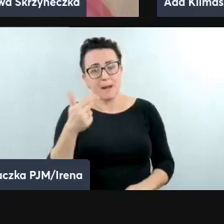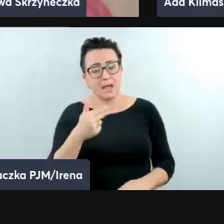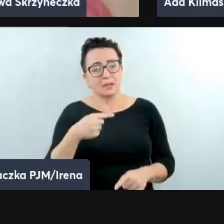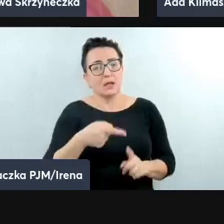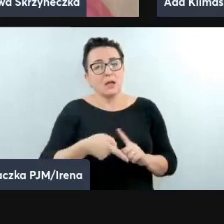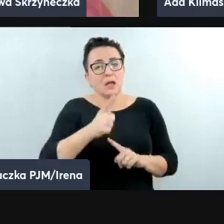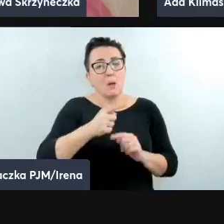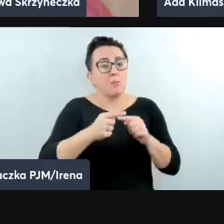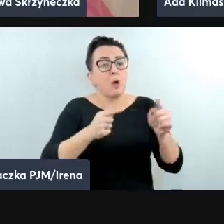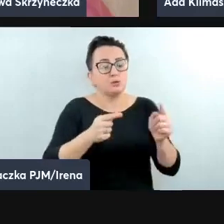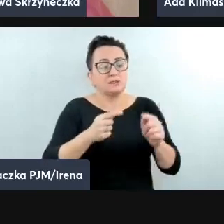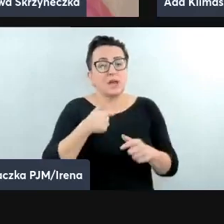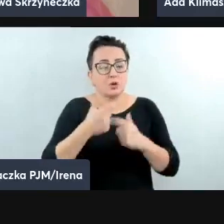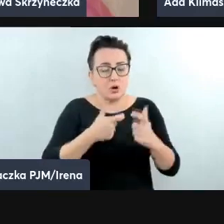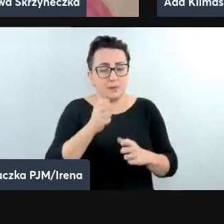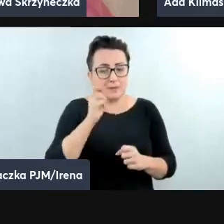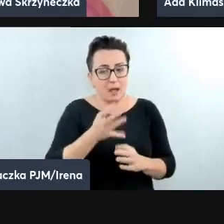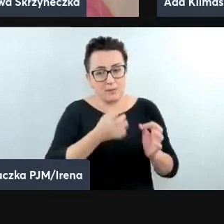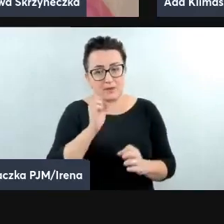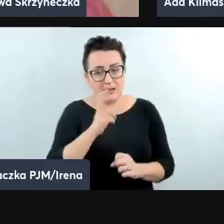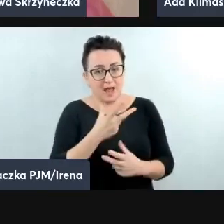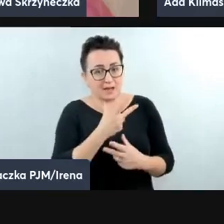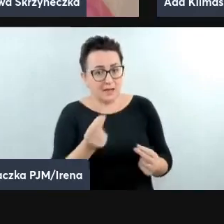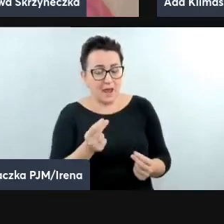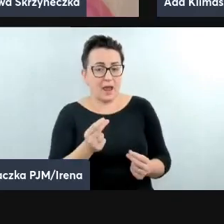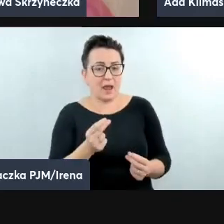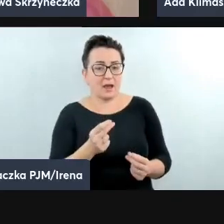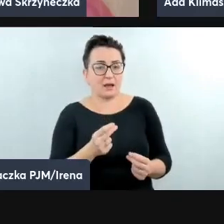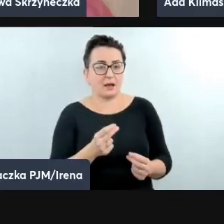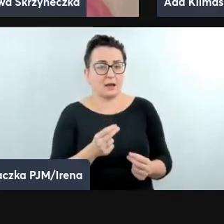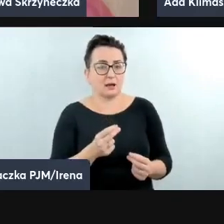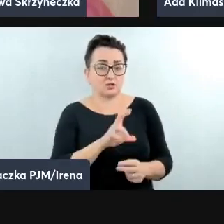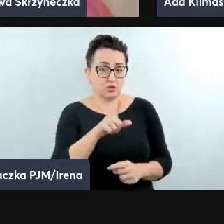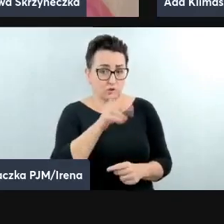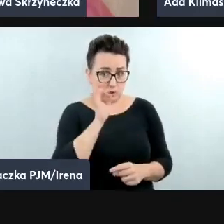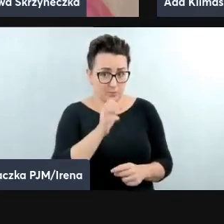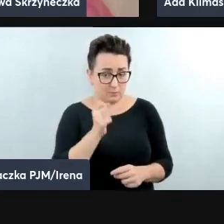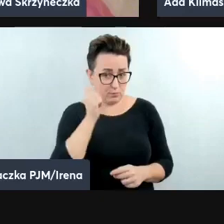ją umieścić, ale czy to jest w ogóle dobry pomysł? Ja uważam, że tak, bo to jest bardzo